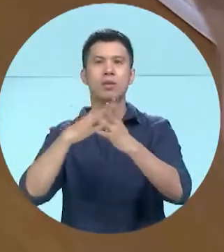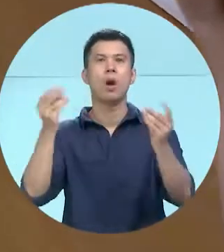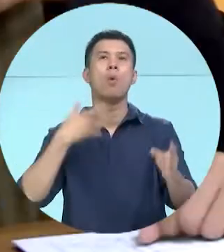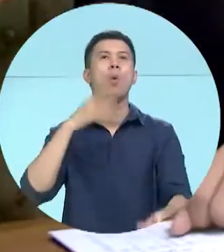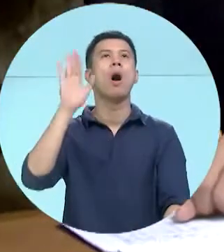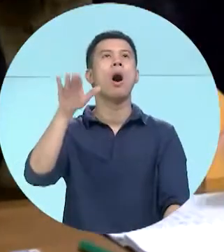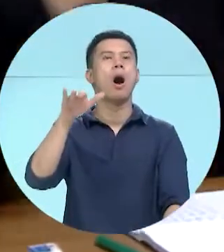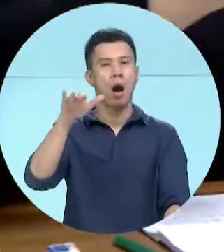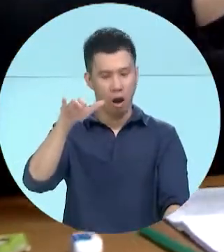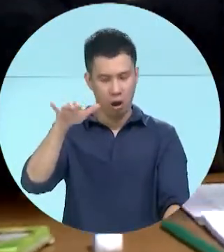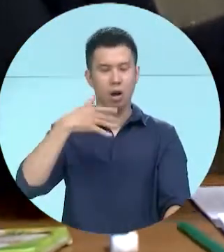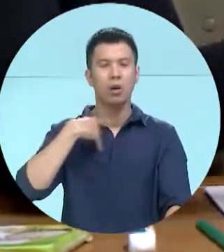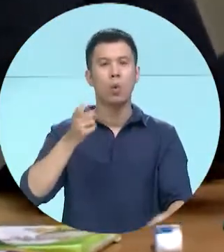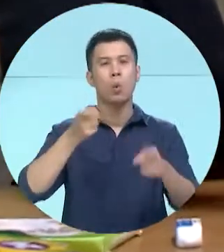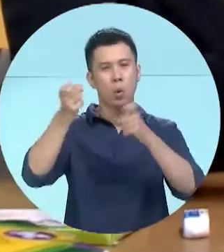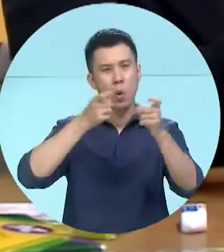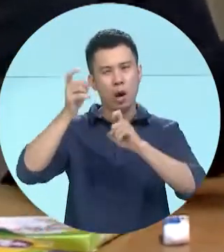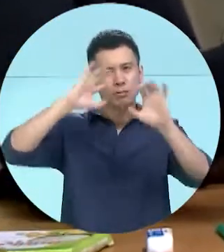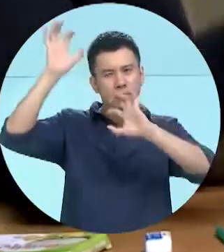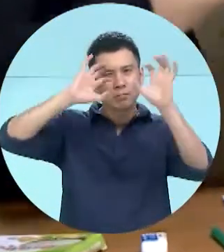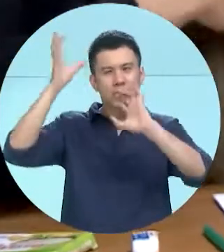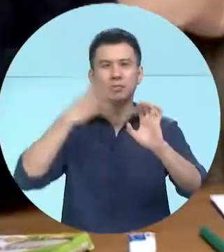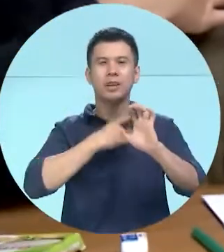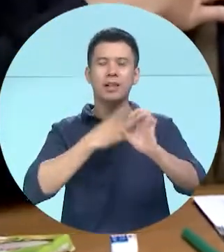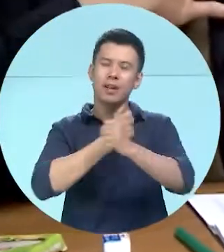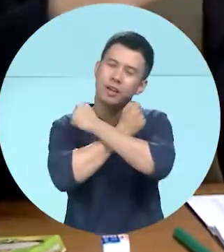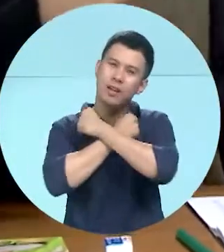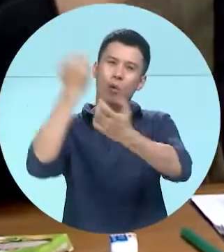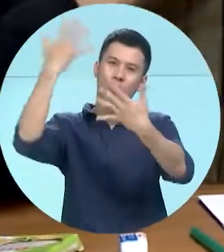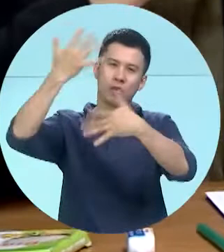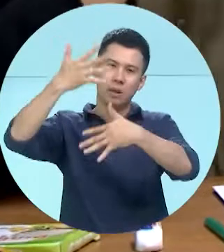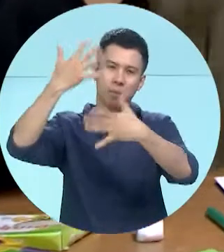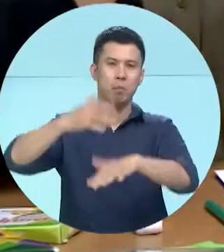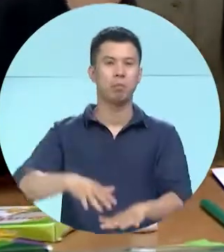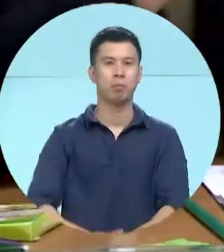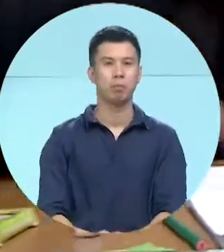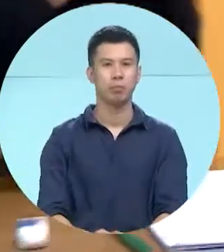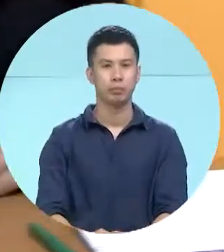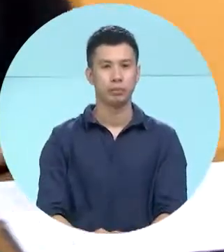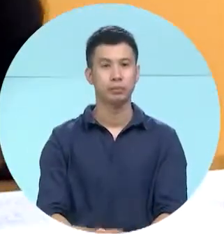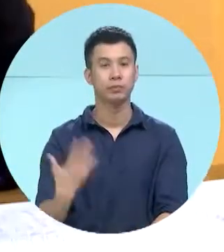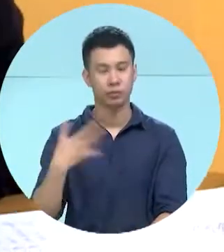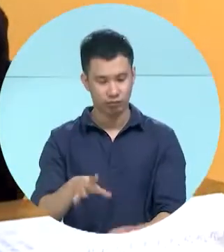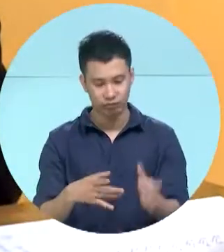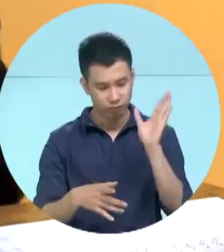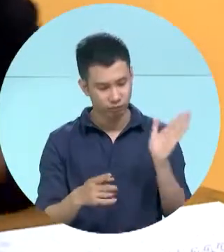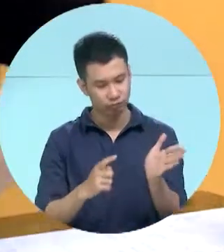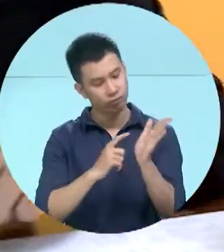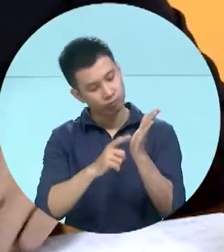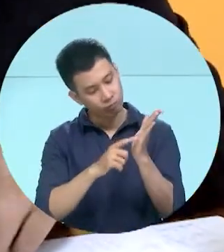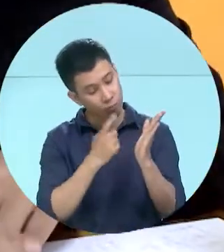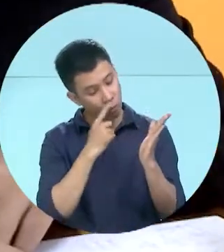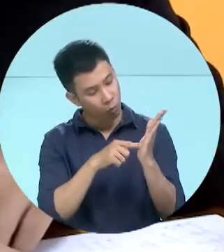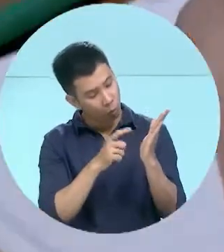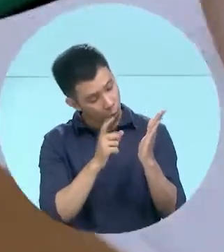thì mình biết là bạn ấy đang cố gắng diễn tả cái mà bạn yêu thích, đấy là xem phim điện ảnh. Thế mình cũng sẽ lấy điện thoại ra mình